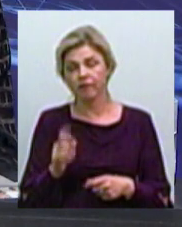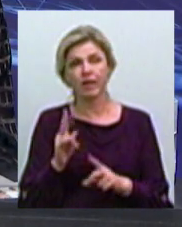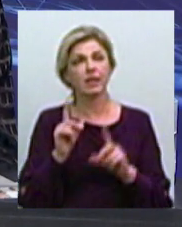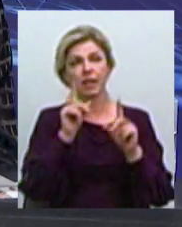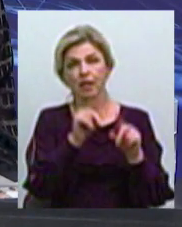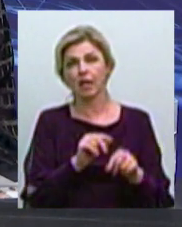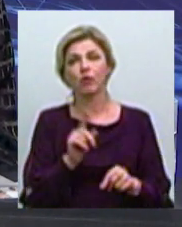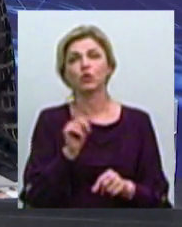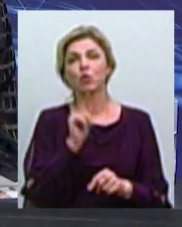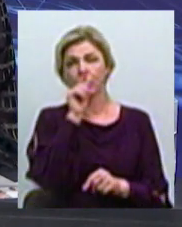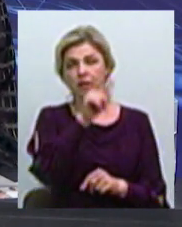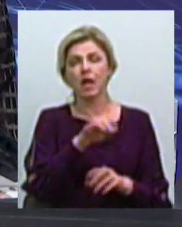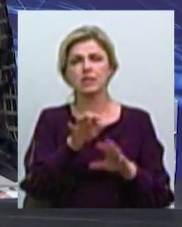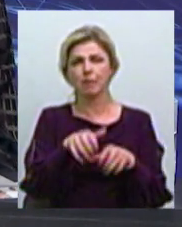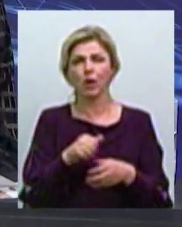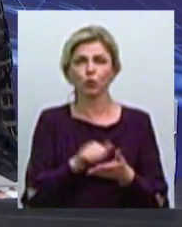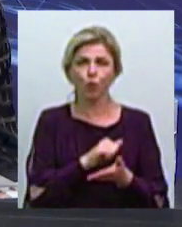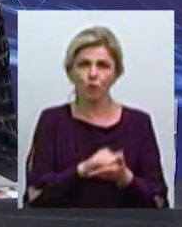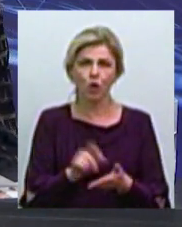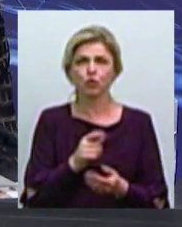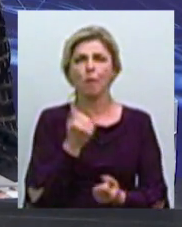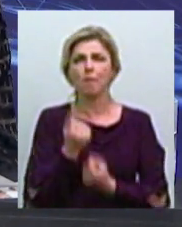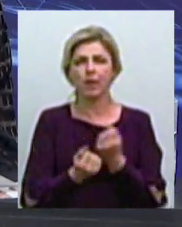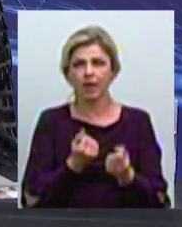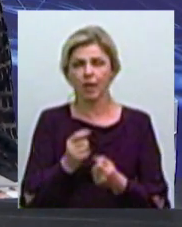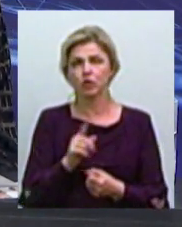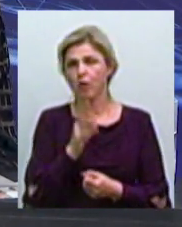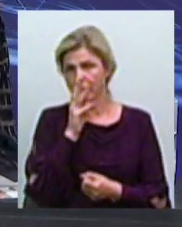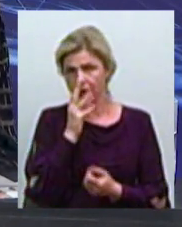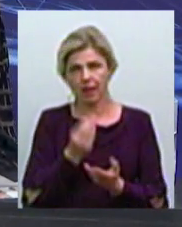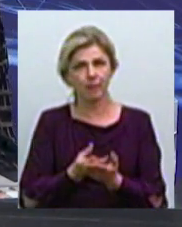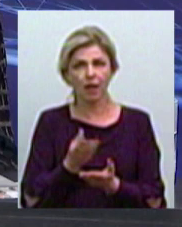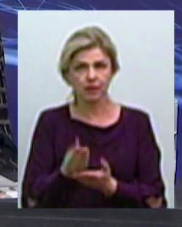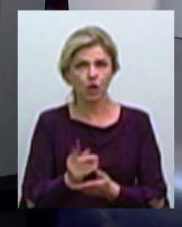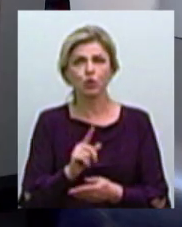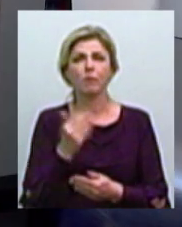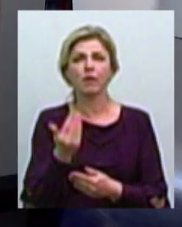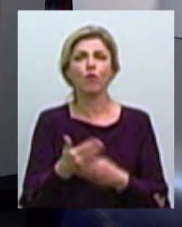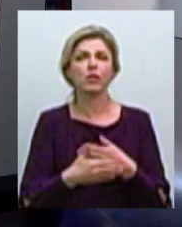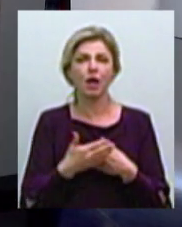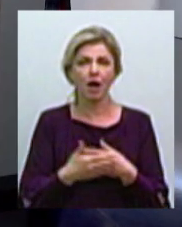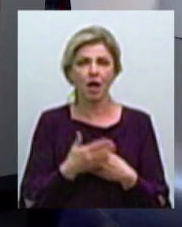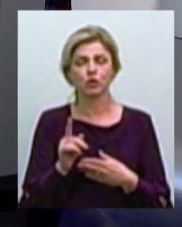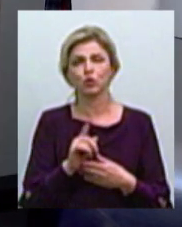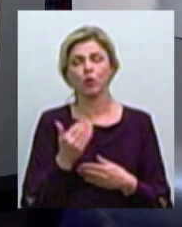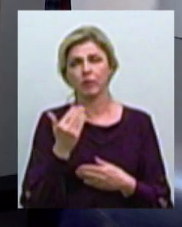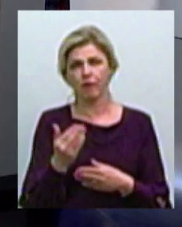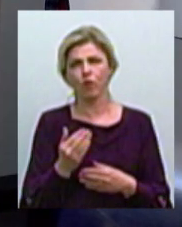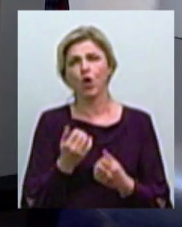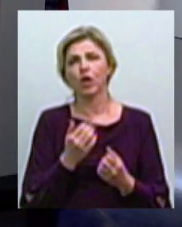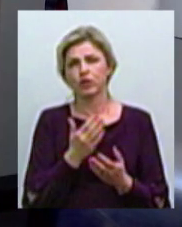забирали документы, чтобы его били, чтобы его не платили ему зарплату, чтобы его наказывали, чтобы его содержали в